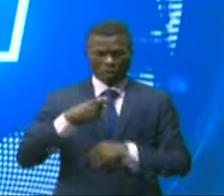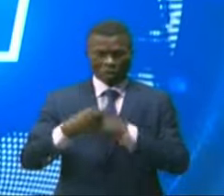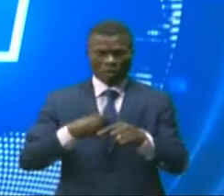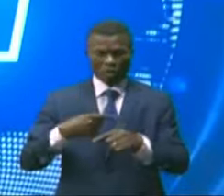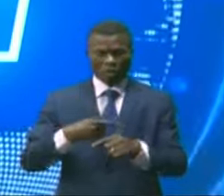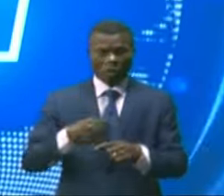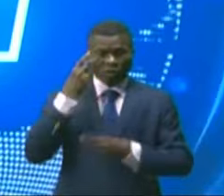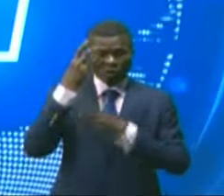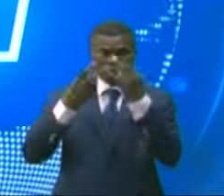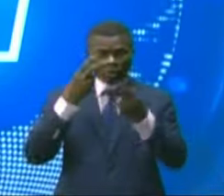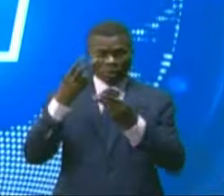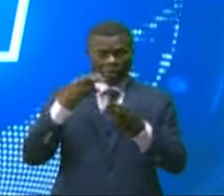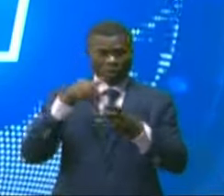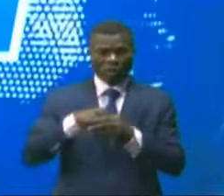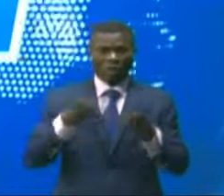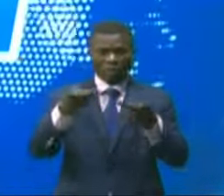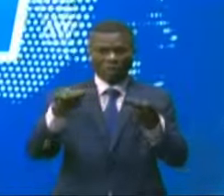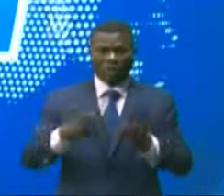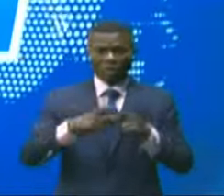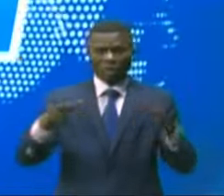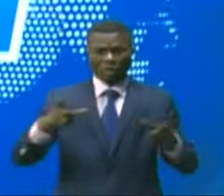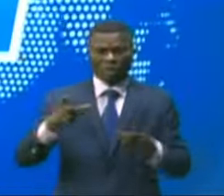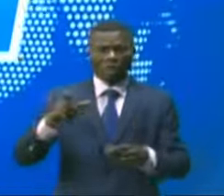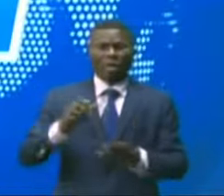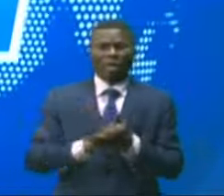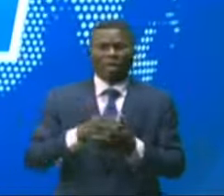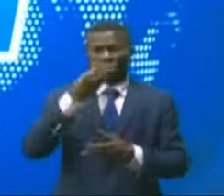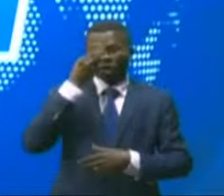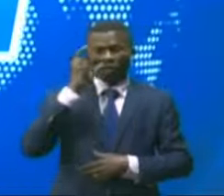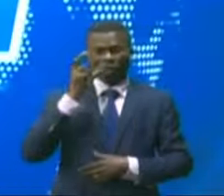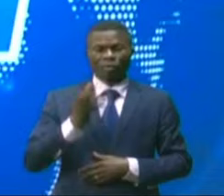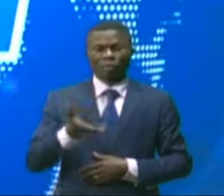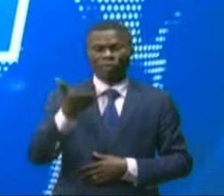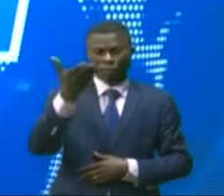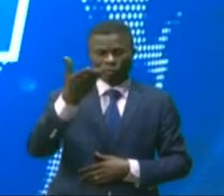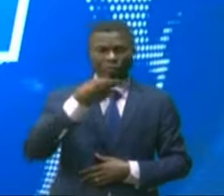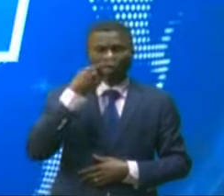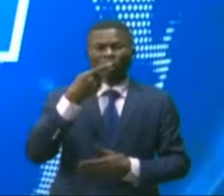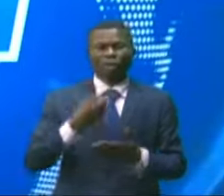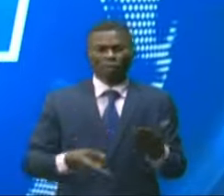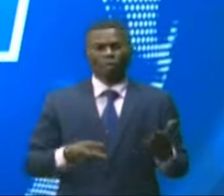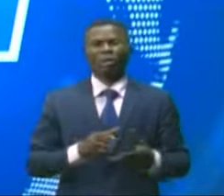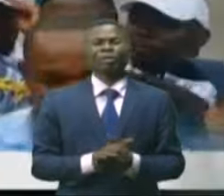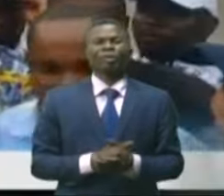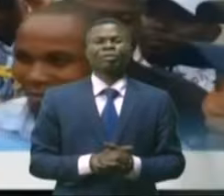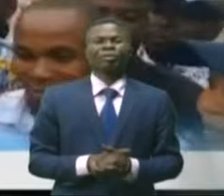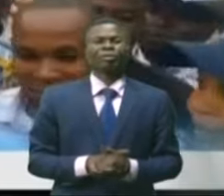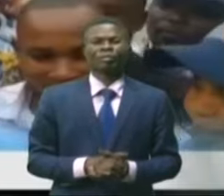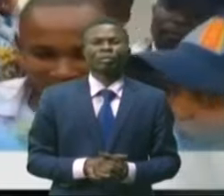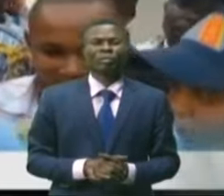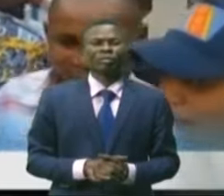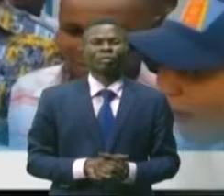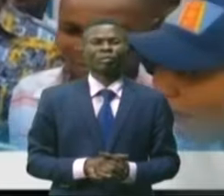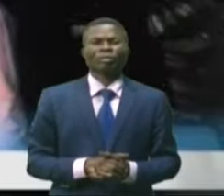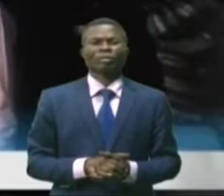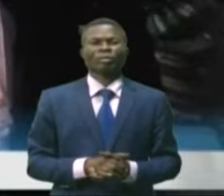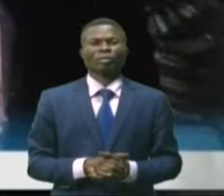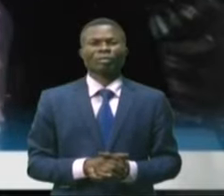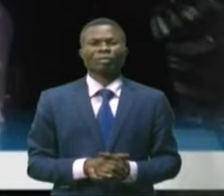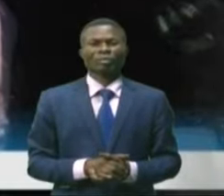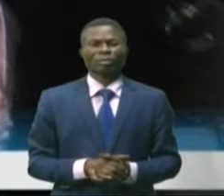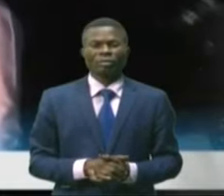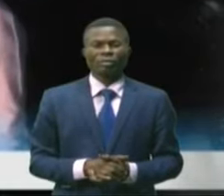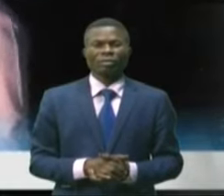d'entamer l'itinérance dans l'espace Grand Kivu Rodépanda pour les reportages. L'arrivée du président du